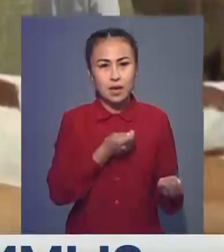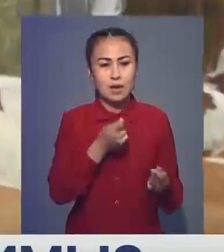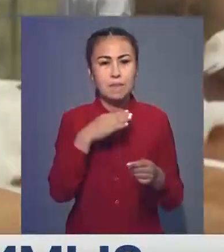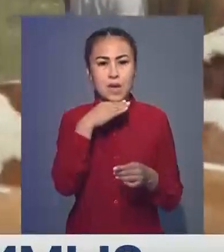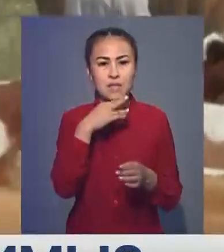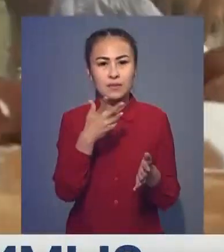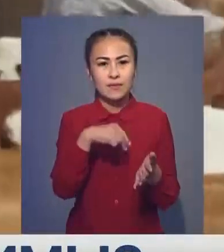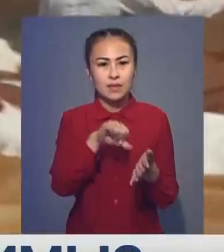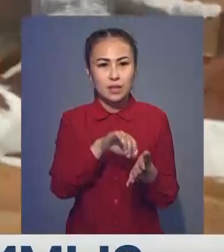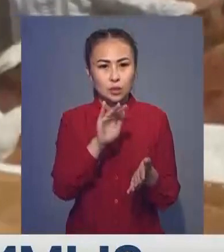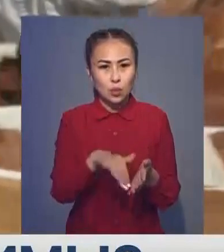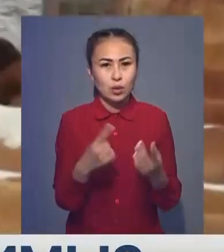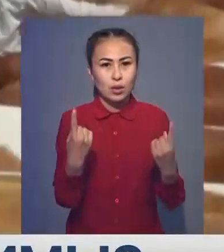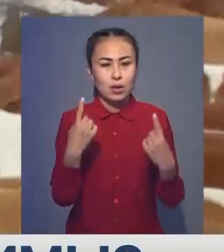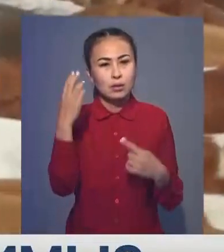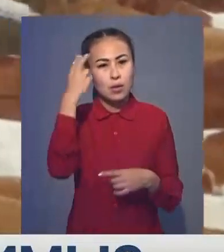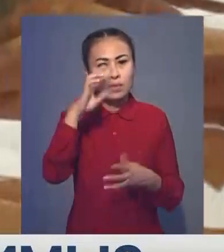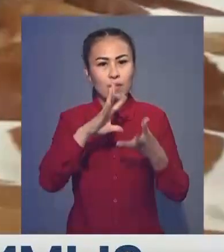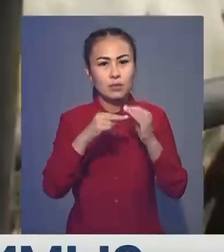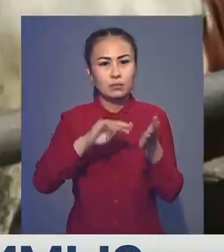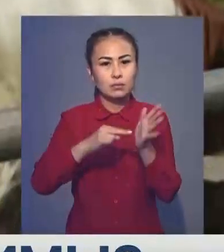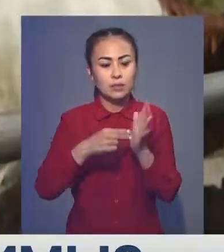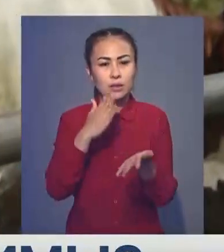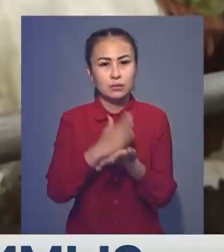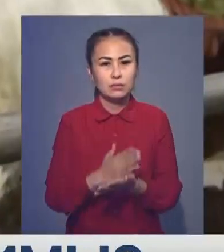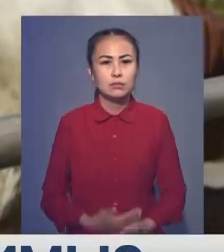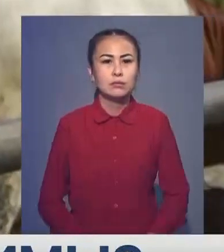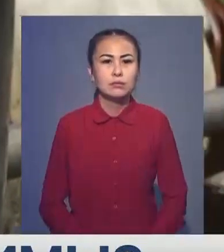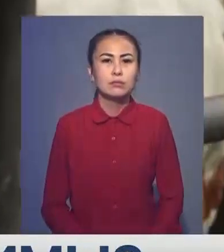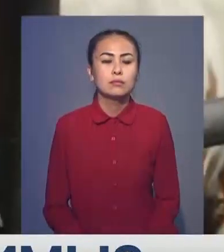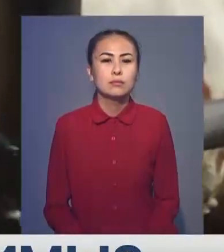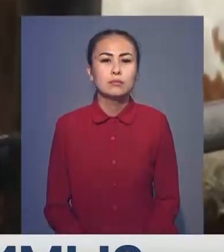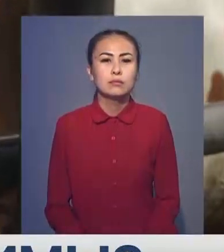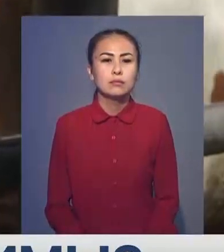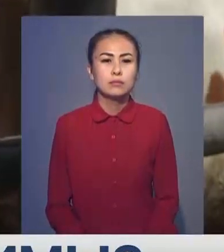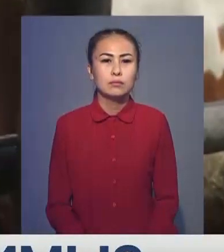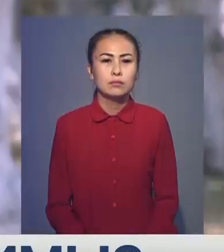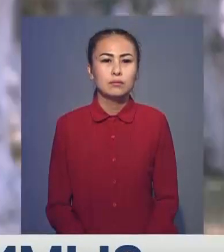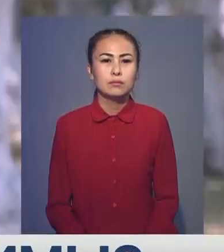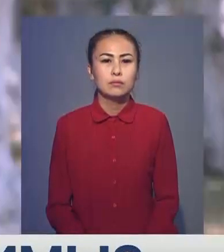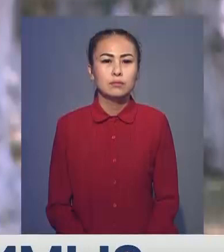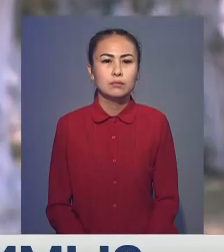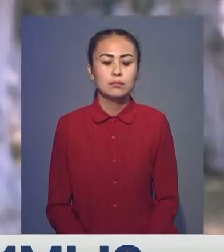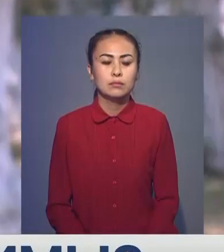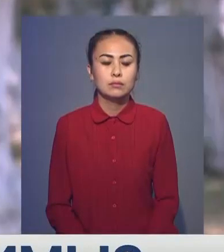бағыттағы 36 мыңға жуық ірі қара әкелу жоспарлануда.